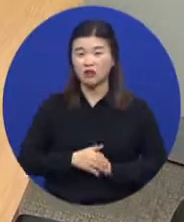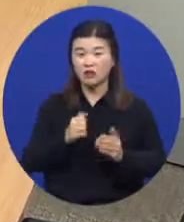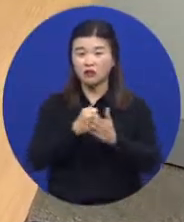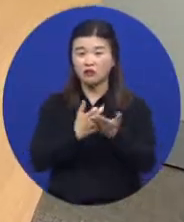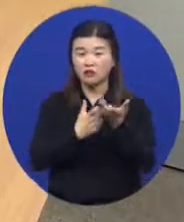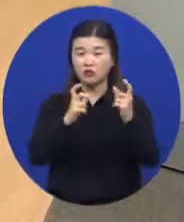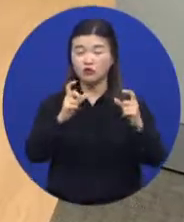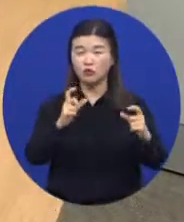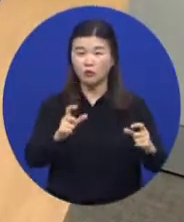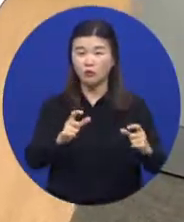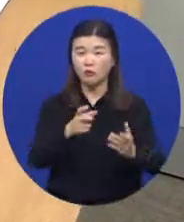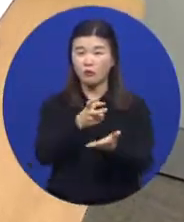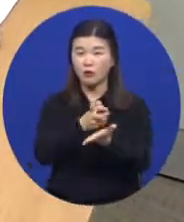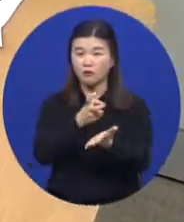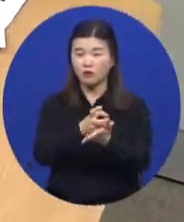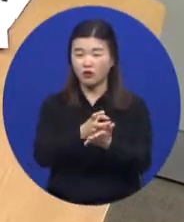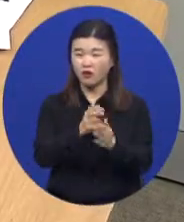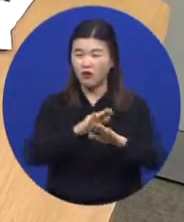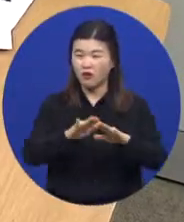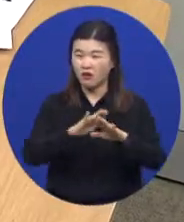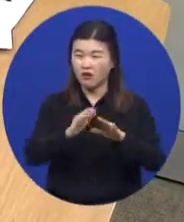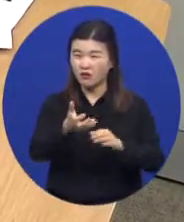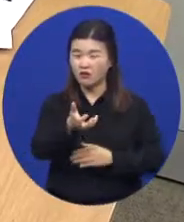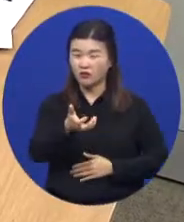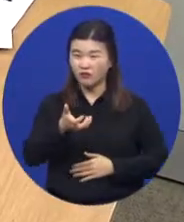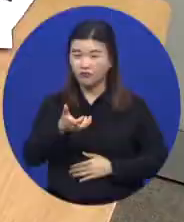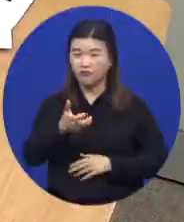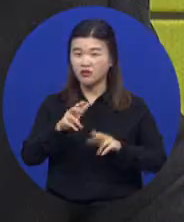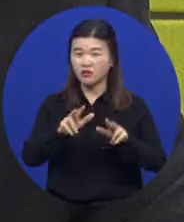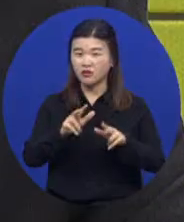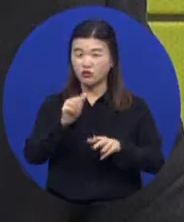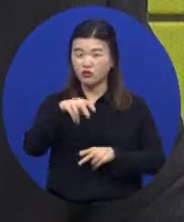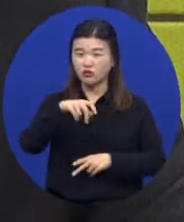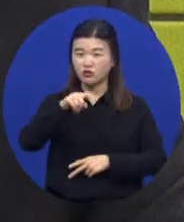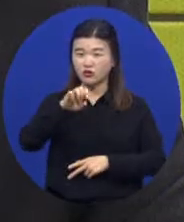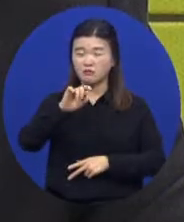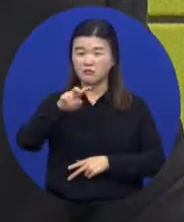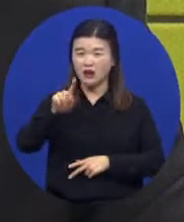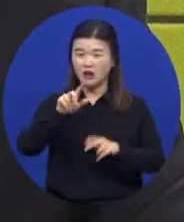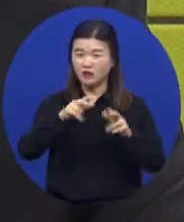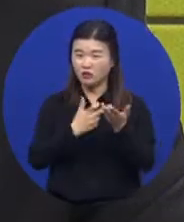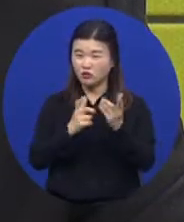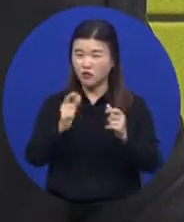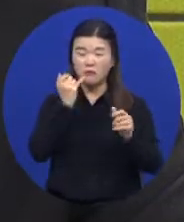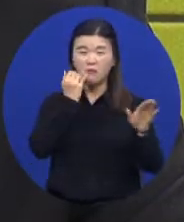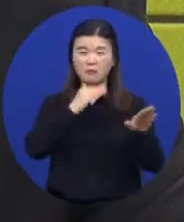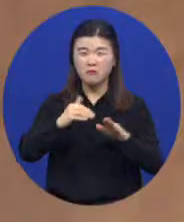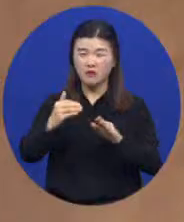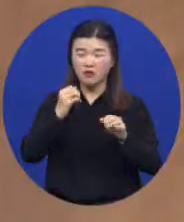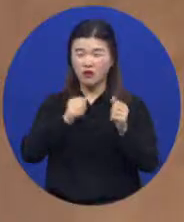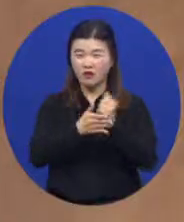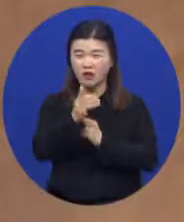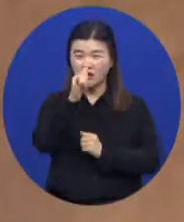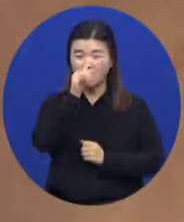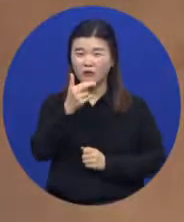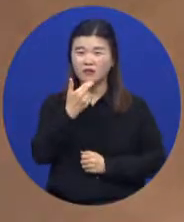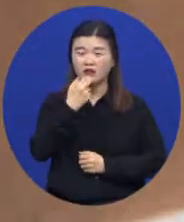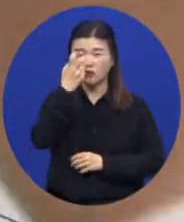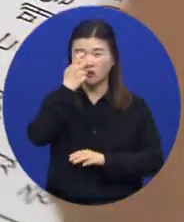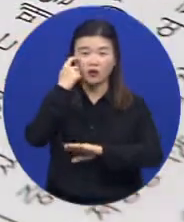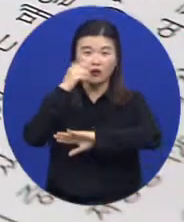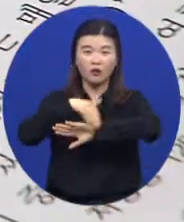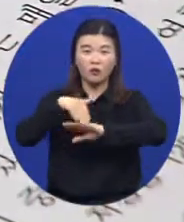따라 제주도는 법적인 대응에 앞서 후쿠시마 오염수가 제주 바다에 미치는 영향부터 조사할